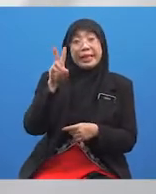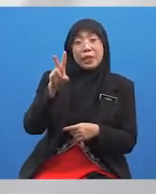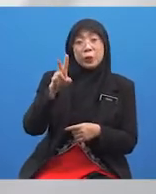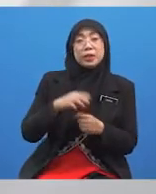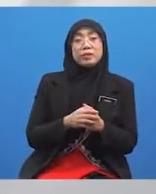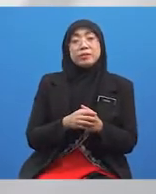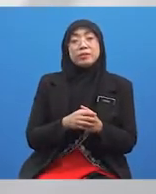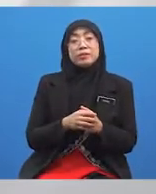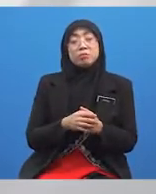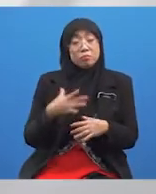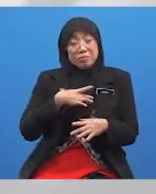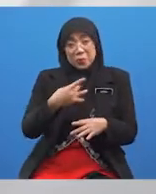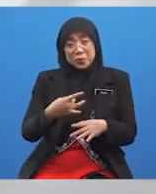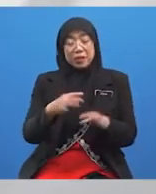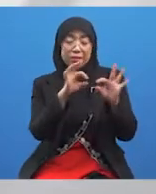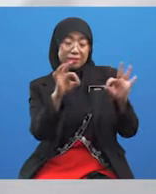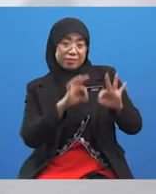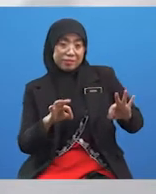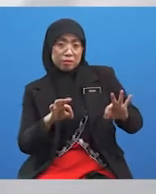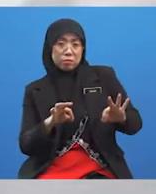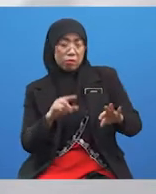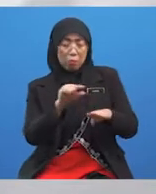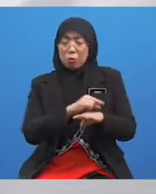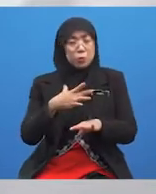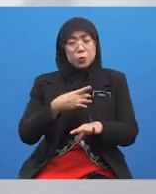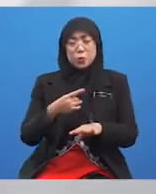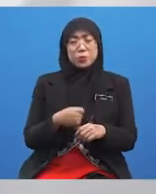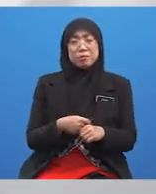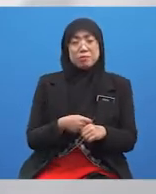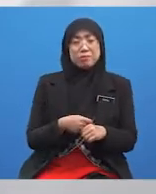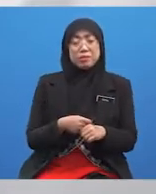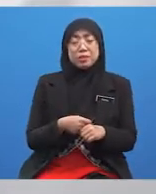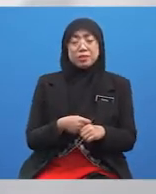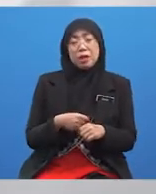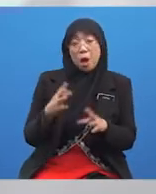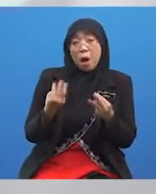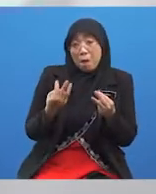Fakta yang kedua, meminati. Huraian, pengguna suka atau berkenan dengan